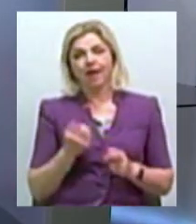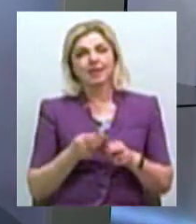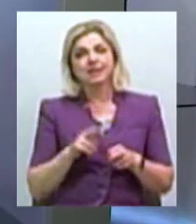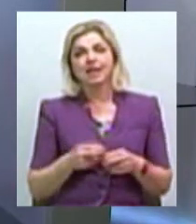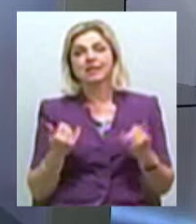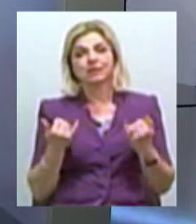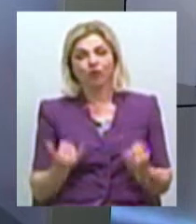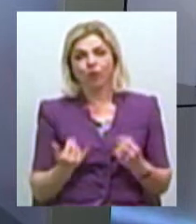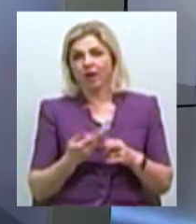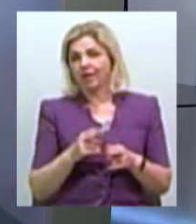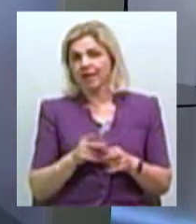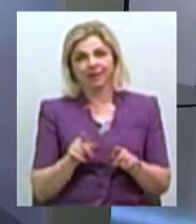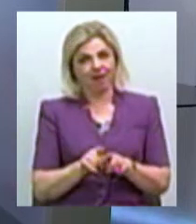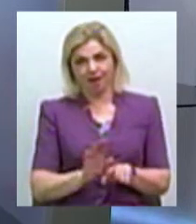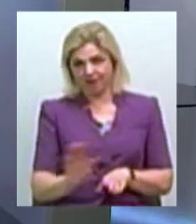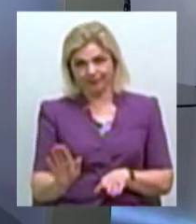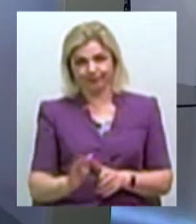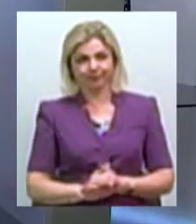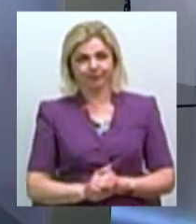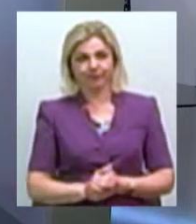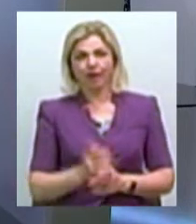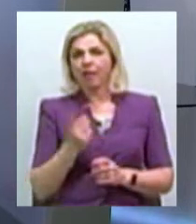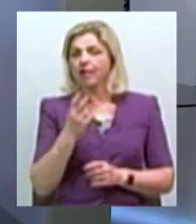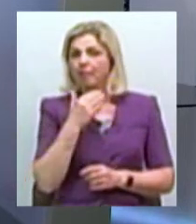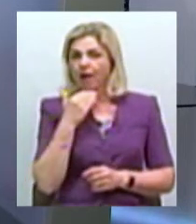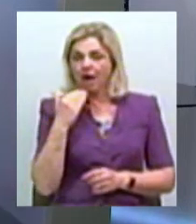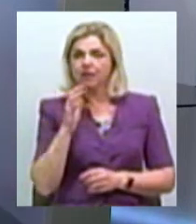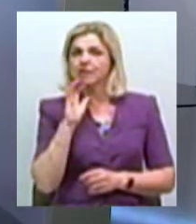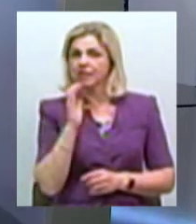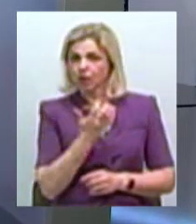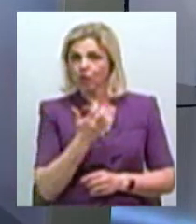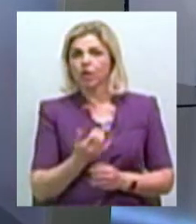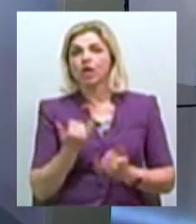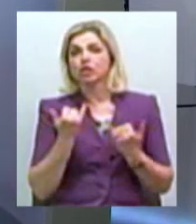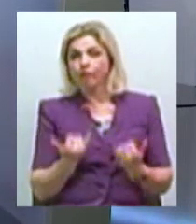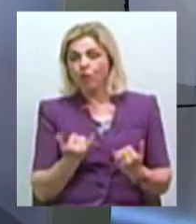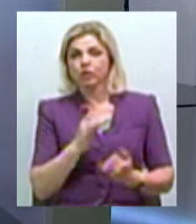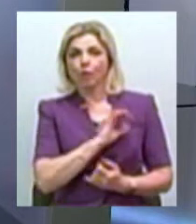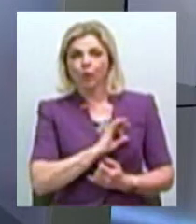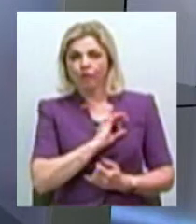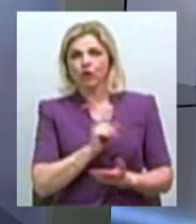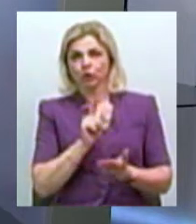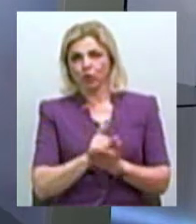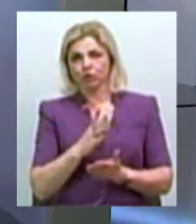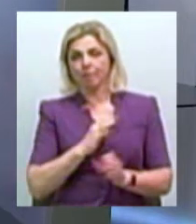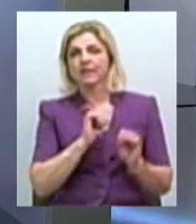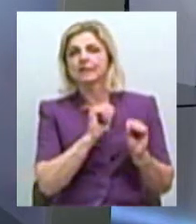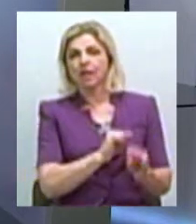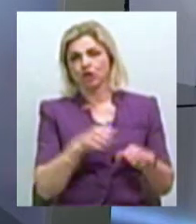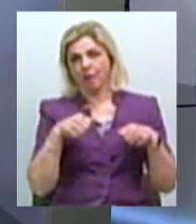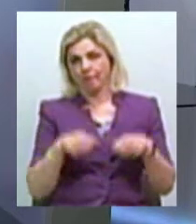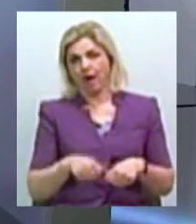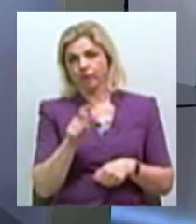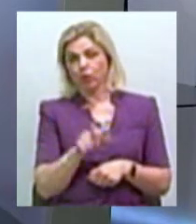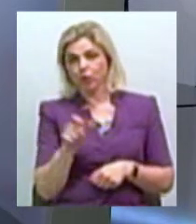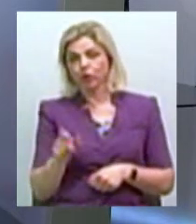На сьогоднішній день це не зовсім так. Це набагато серйозніше. Так, на сьогоднішній день профспілка – це має бути насамперед захисником прав тих